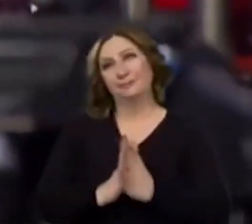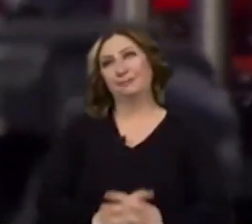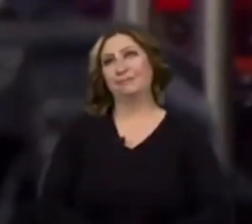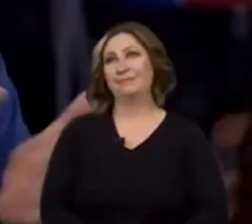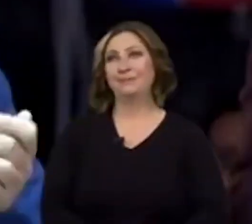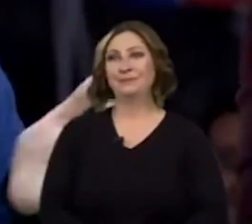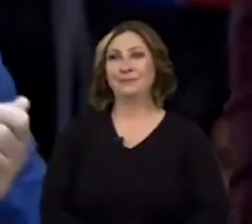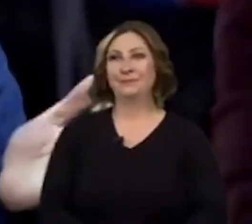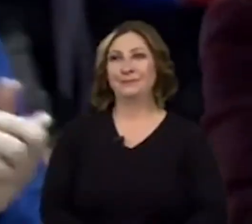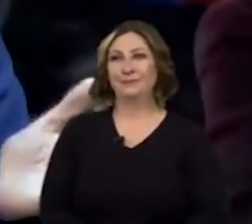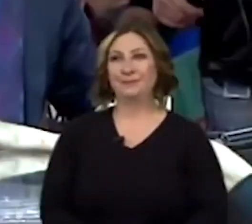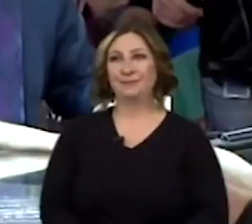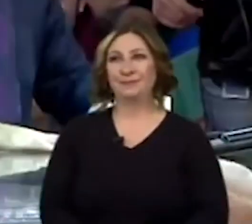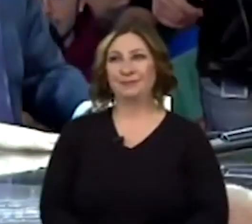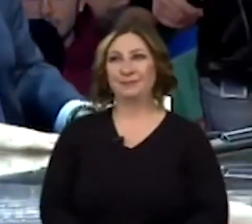bul.